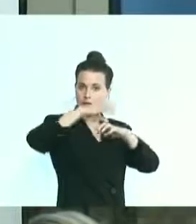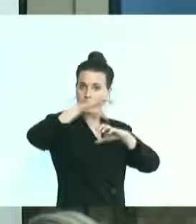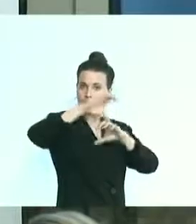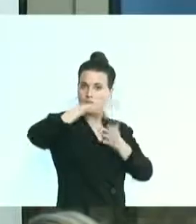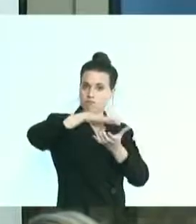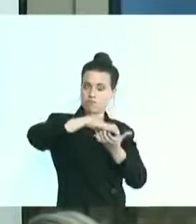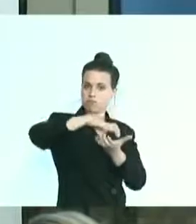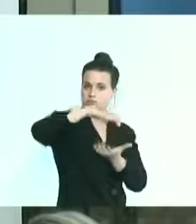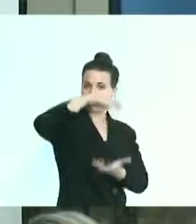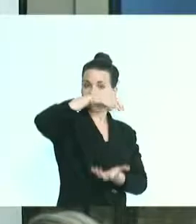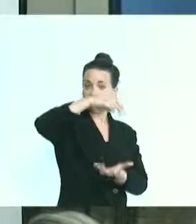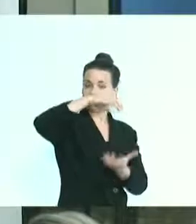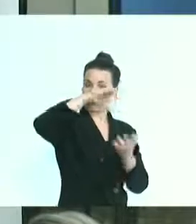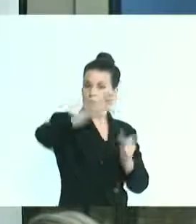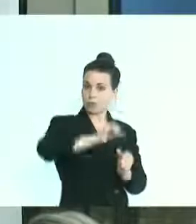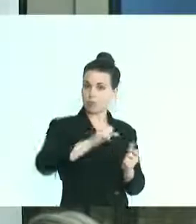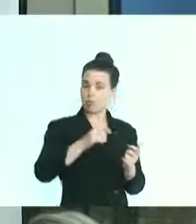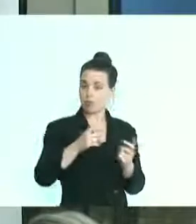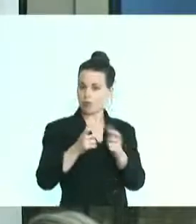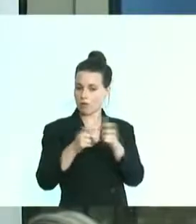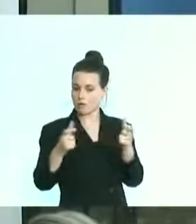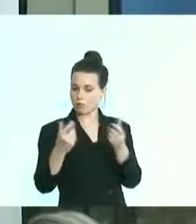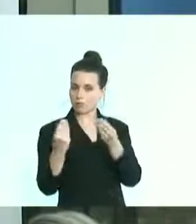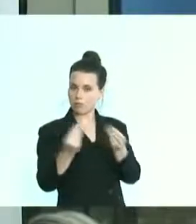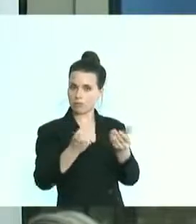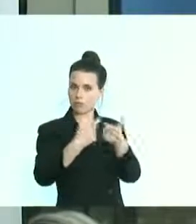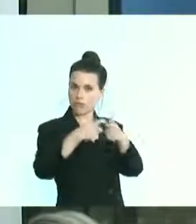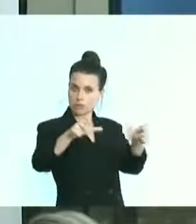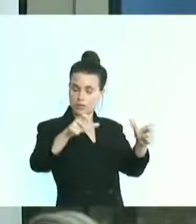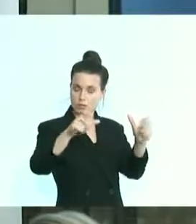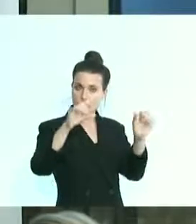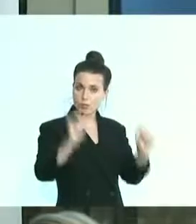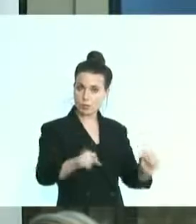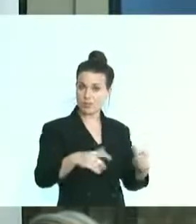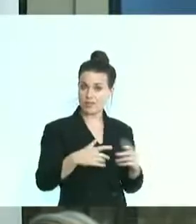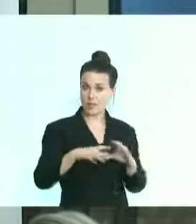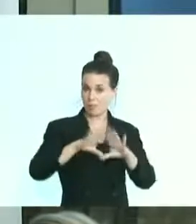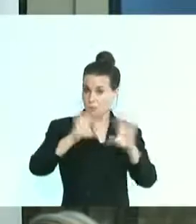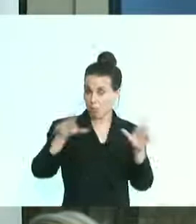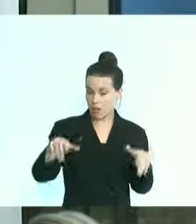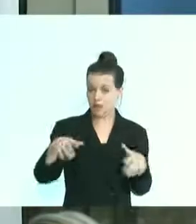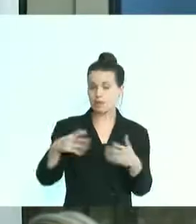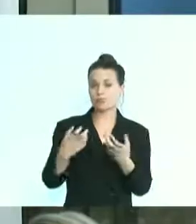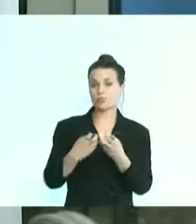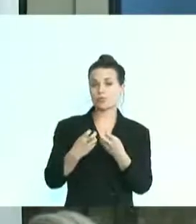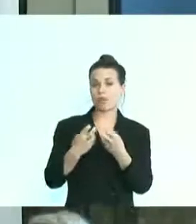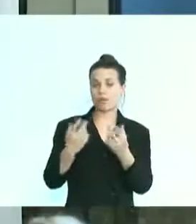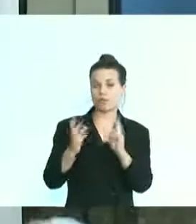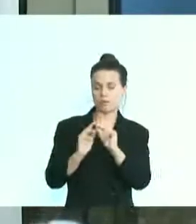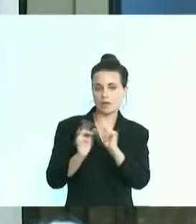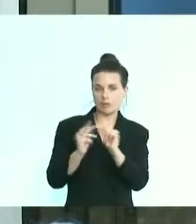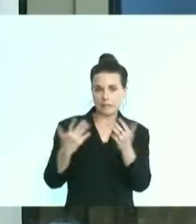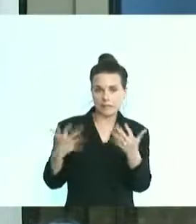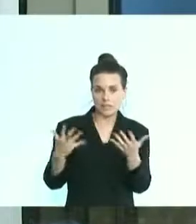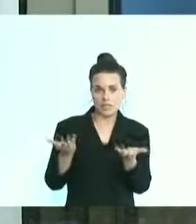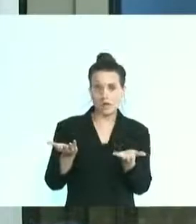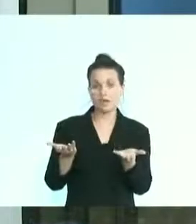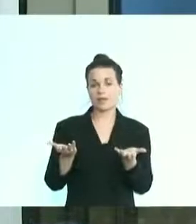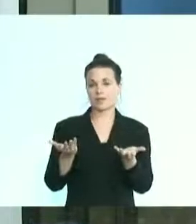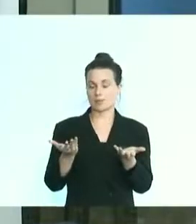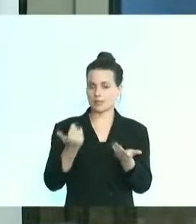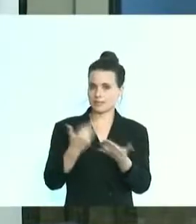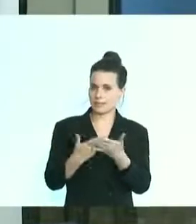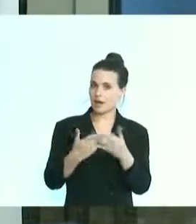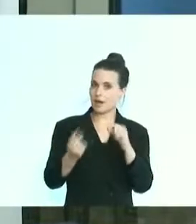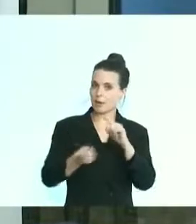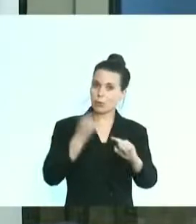budgétairement tout à fait possible l'accessibilité. On a beaucoup de choses qui sont en place. Tout à l'heure, je parlais de silos, et vraiment, cette communication-là, elle est vraiment